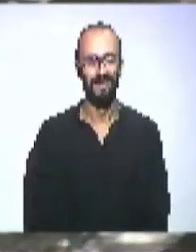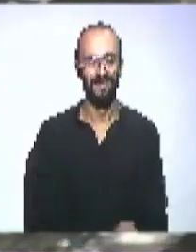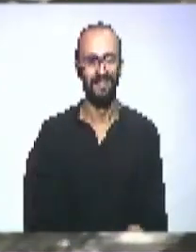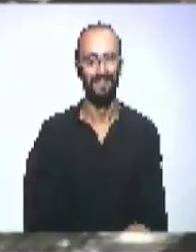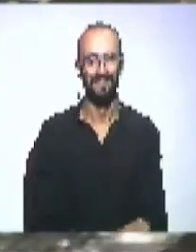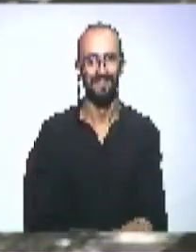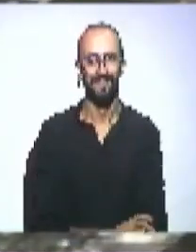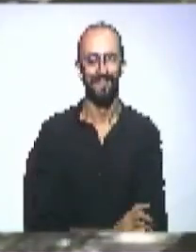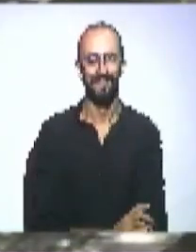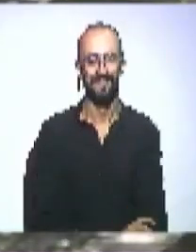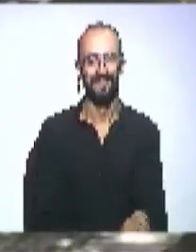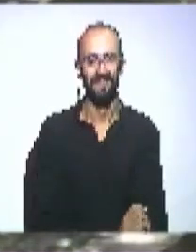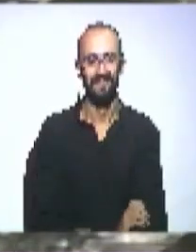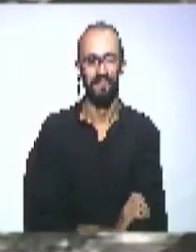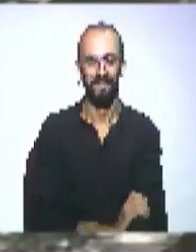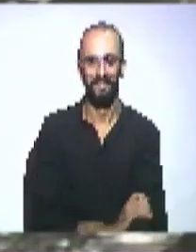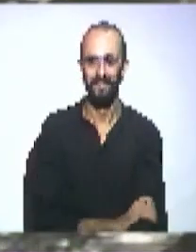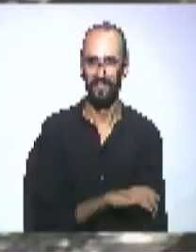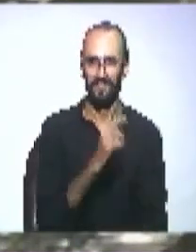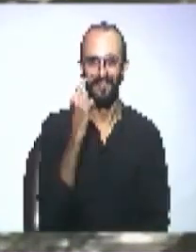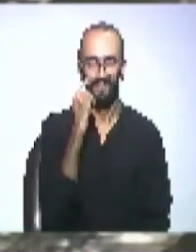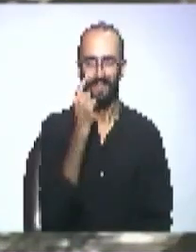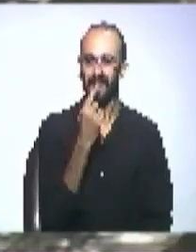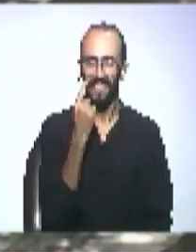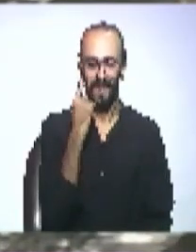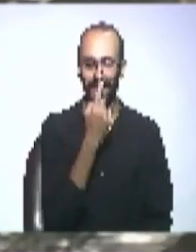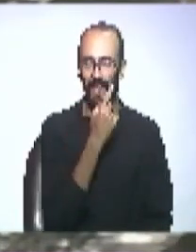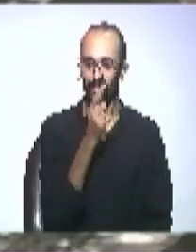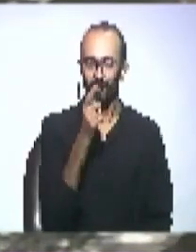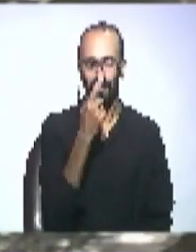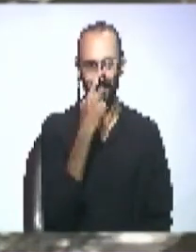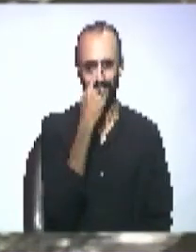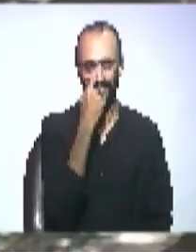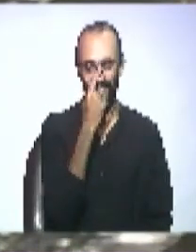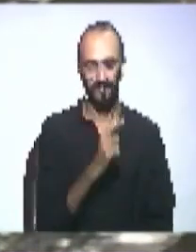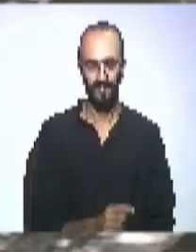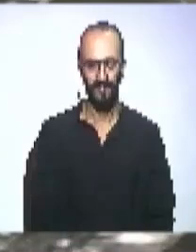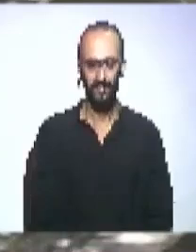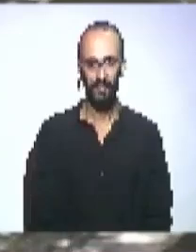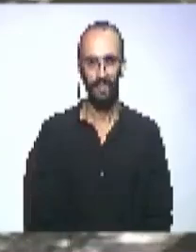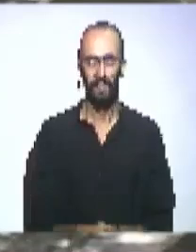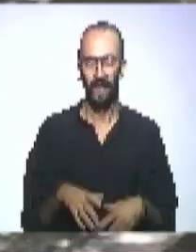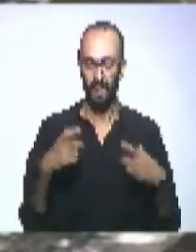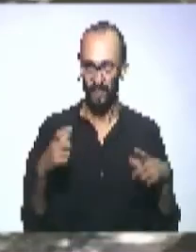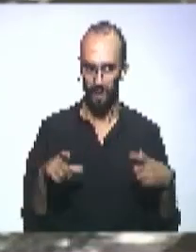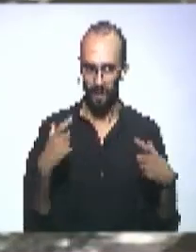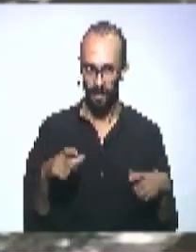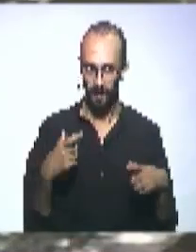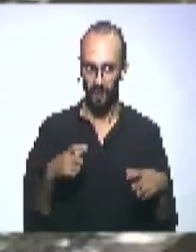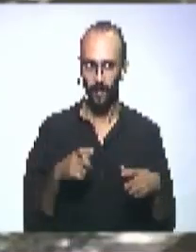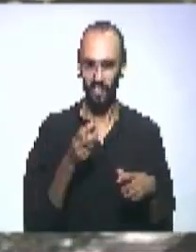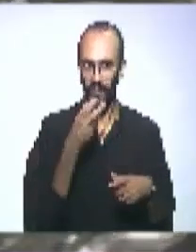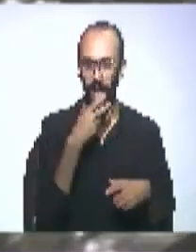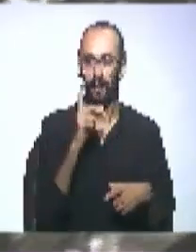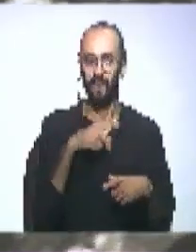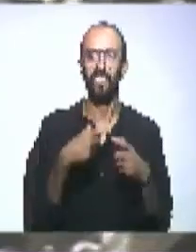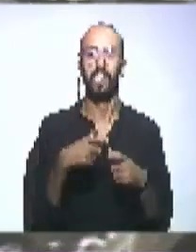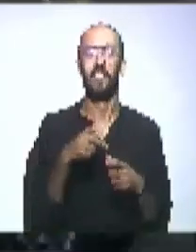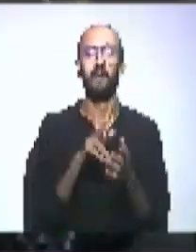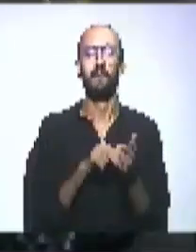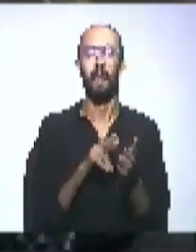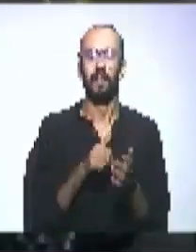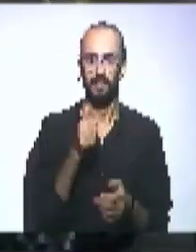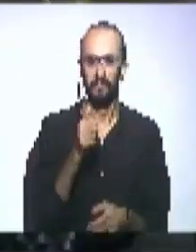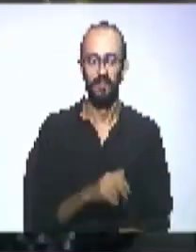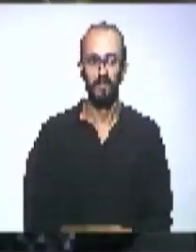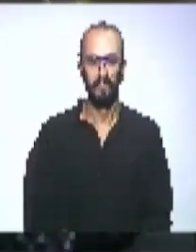حاضر من عينيا، حاضر اللي انت عايزه. تسلم ايدك. ماشي، احنا عملنا كده فطيره التفاح وفطيره الجبنه. كويس اللي انت قلتي فطيره التفاح